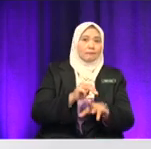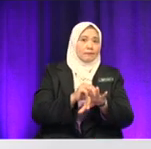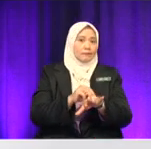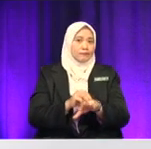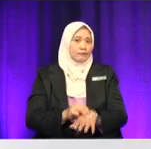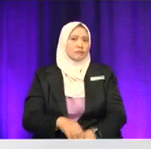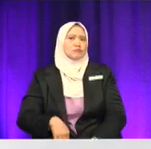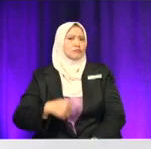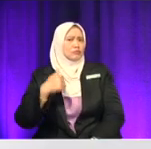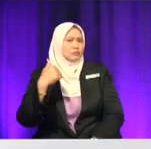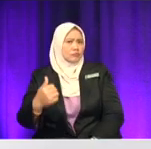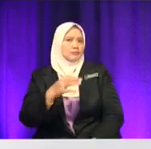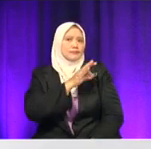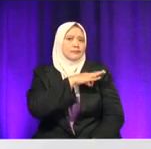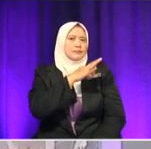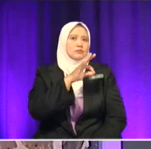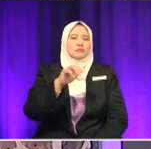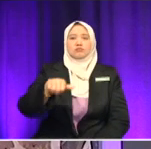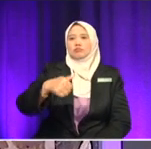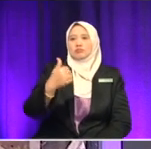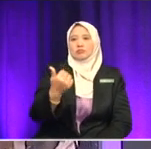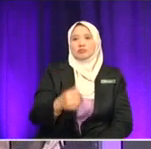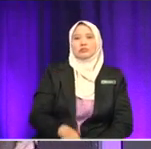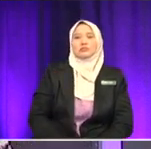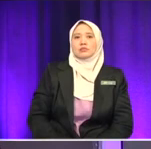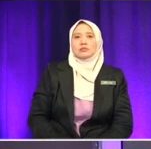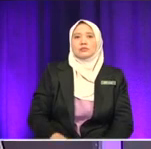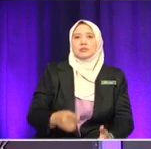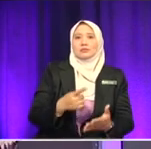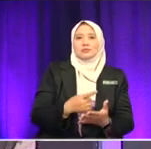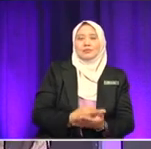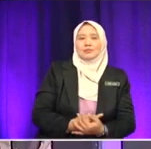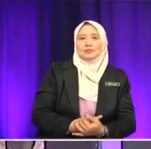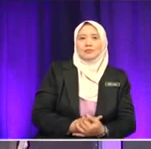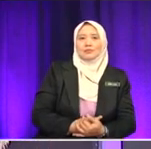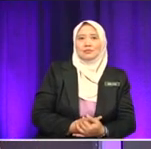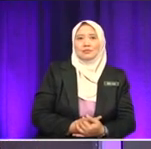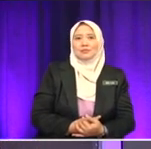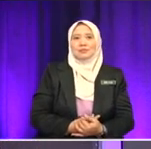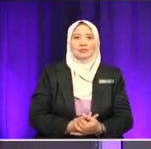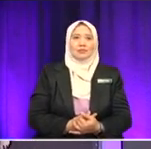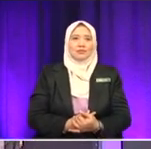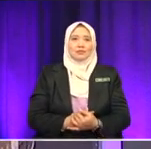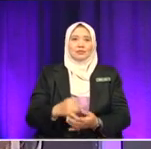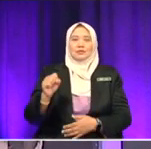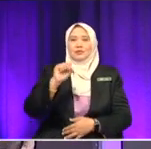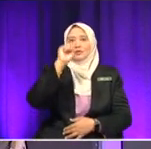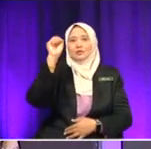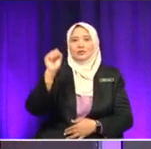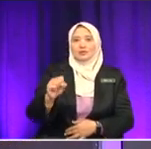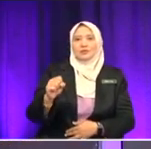berfaedah. Okey, tapi soalannya bukanlah bertanya apakah ini, apakah kelas ini. Tetapi soalan